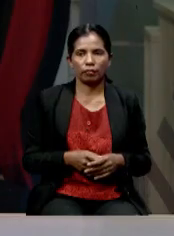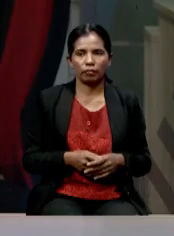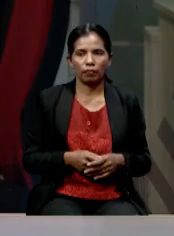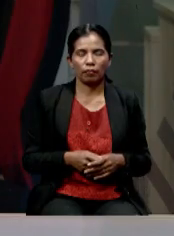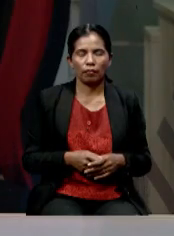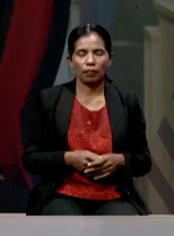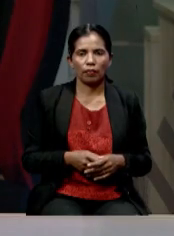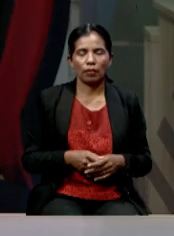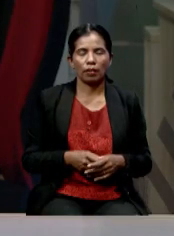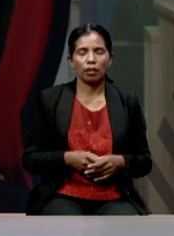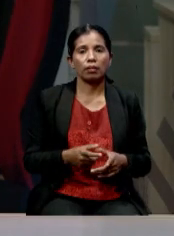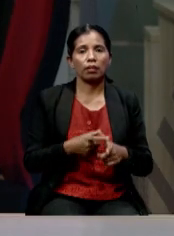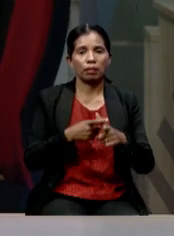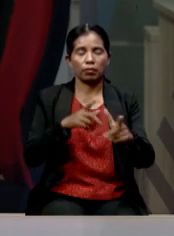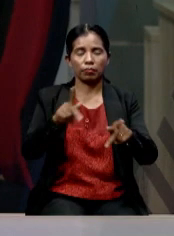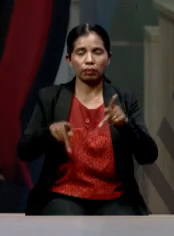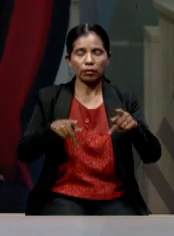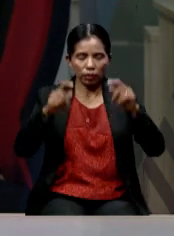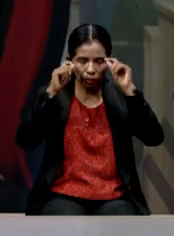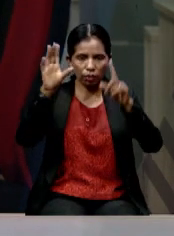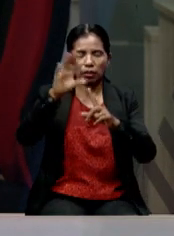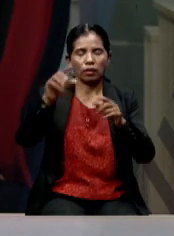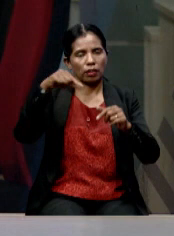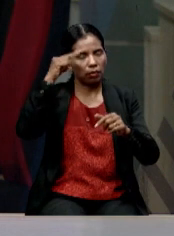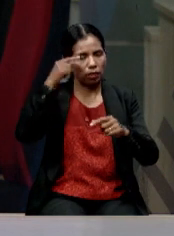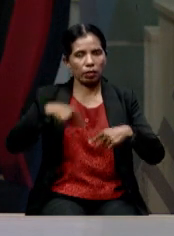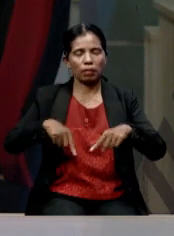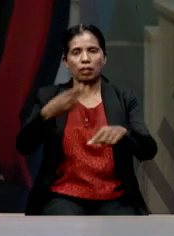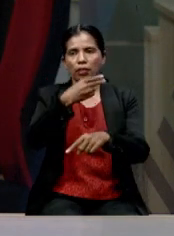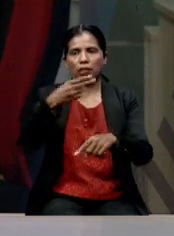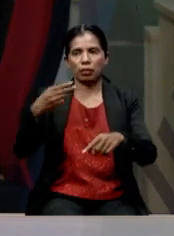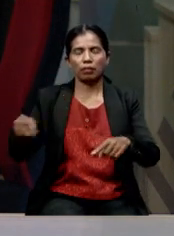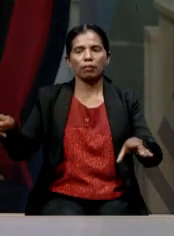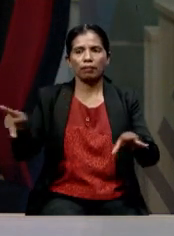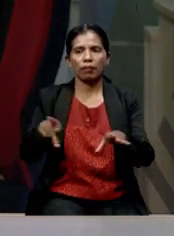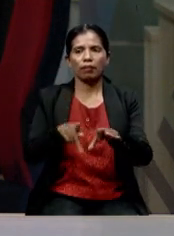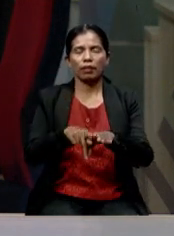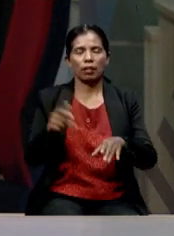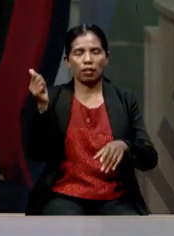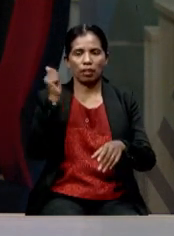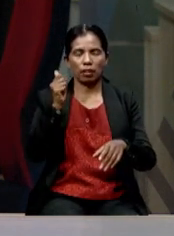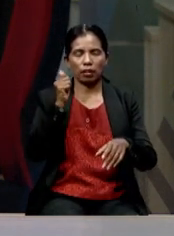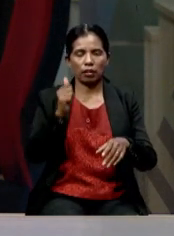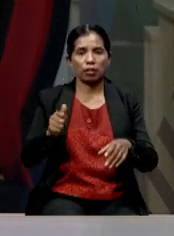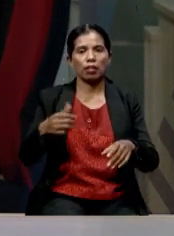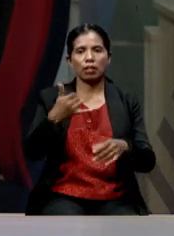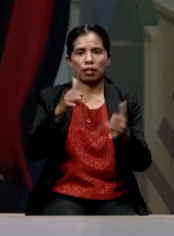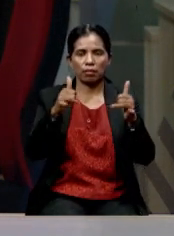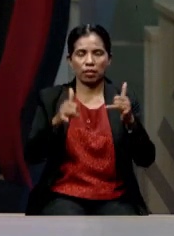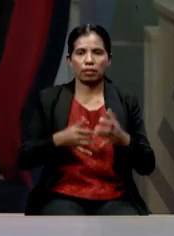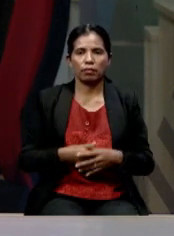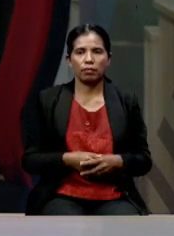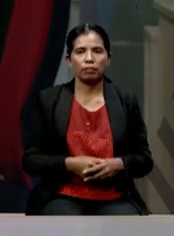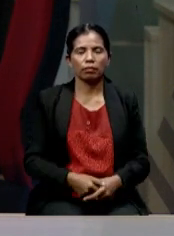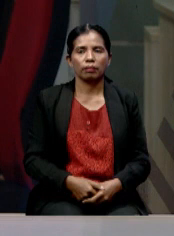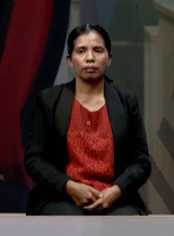Atleta timoruan despede ho chefe governo molok desloka bai Indonesia ho di partisipa ia ASEAN Para Games.